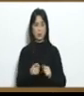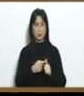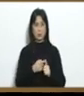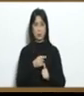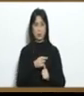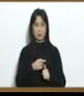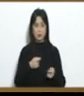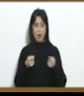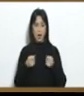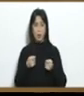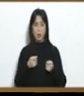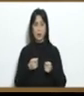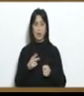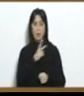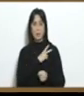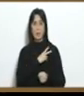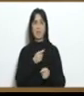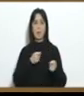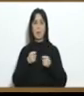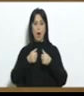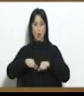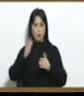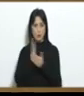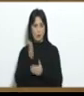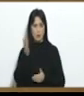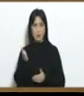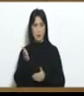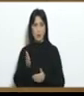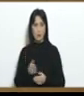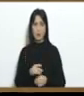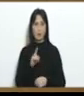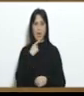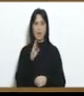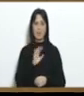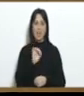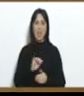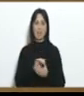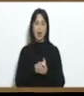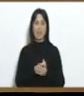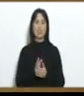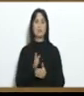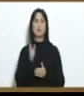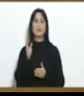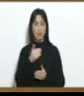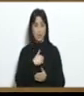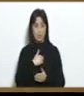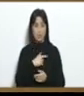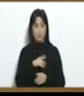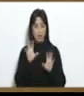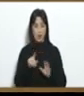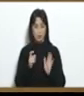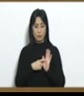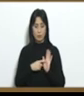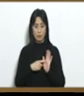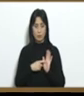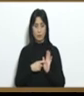ამას არეგულირებენ ბრიტანეთში მარეგულირებელი არეგულირებს ამას მე რო ვარ თქვა თუ ევროკავშირისკენ მივდივარ და ამიტომ ამის მიღება არ შეიძლება ეს